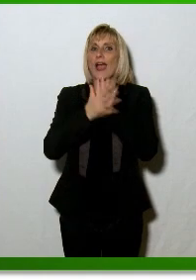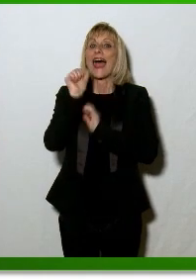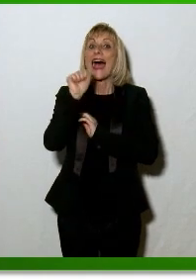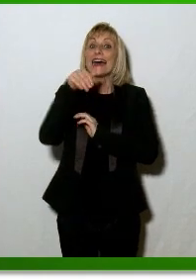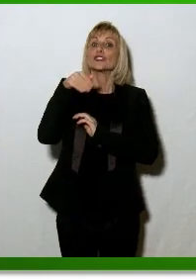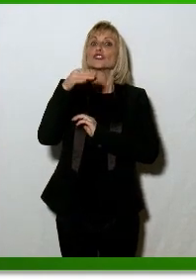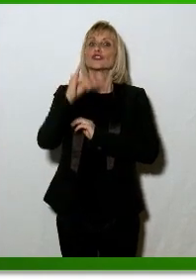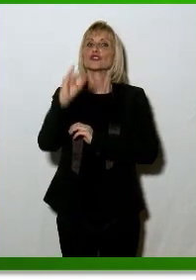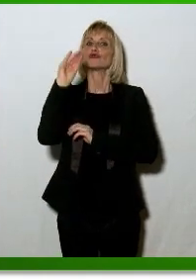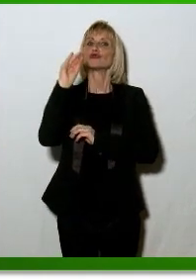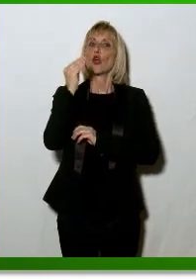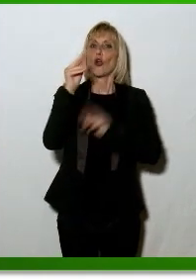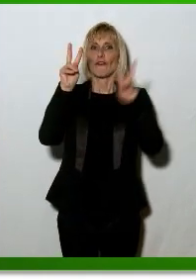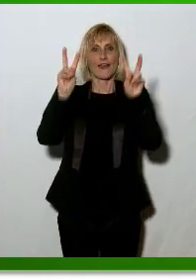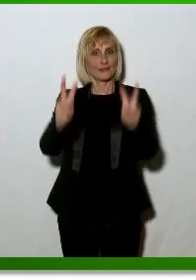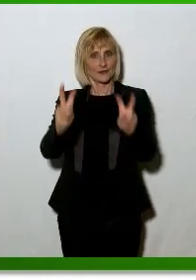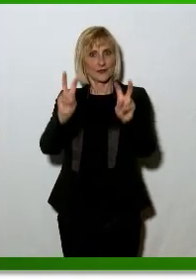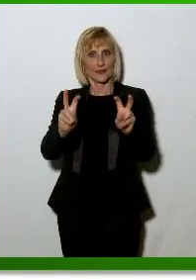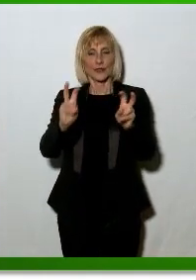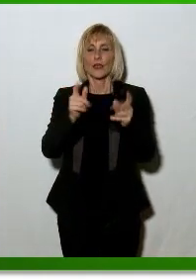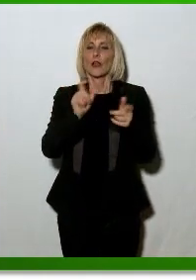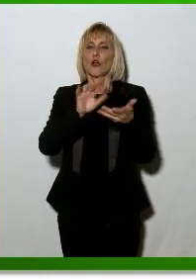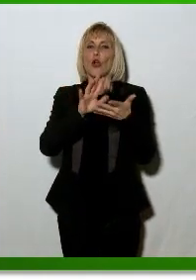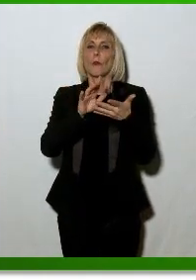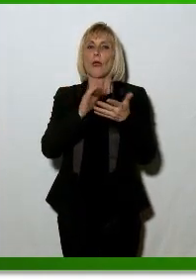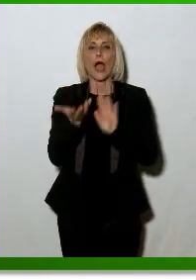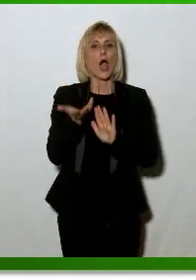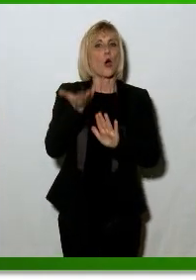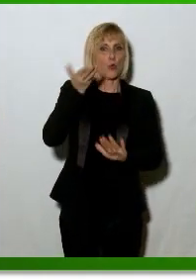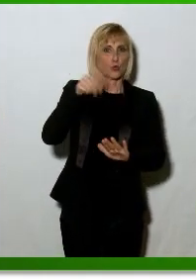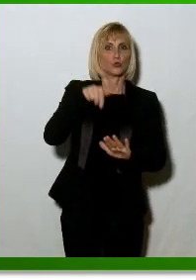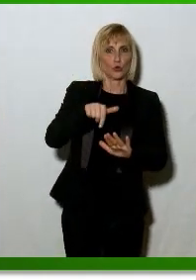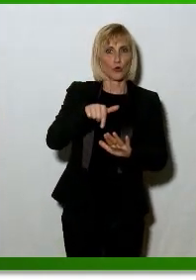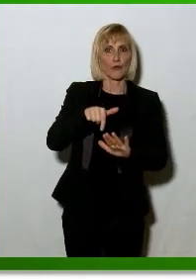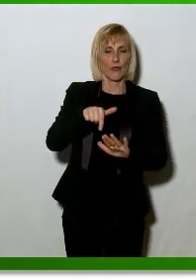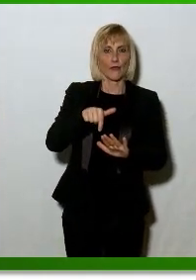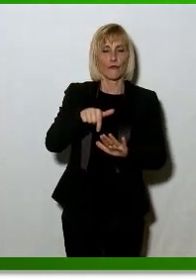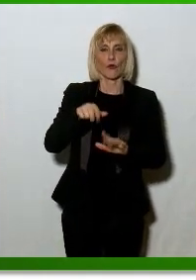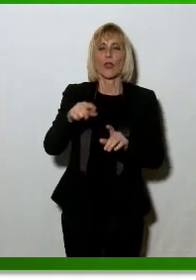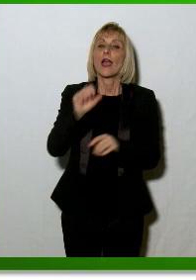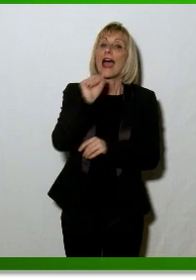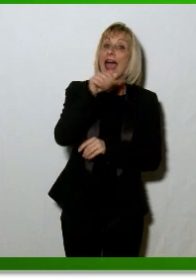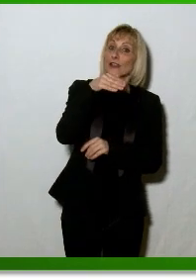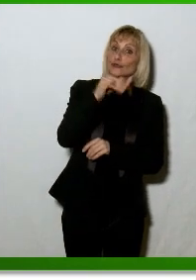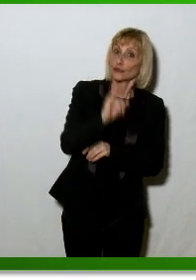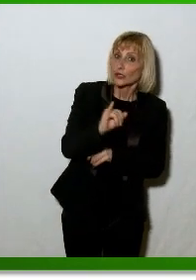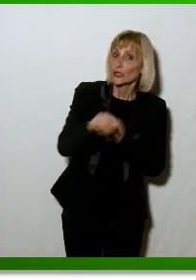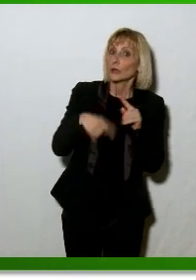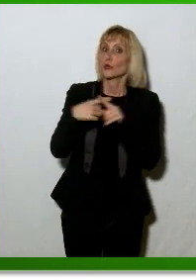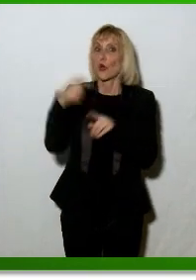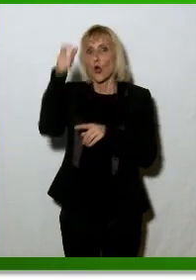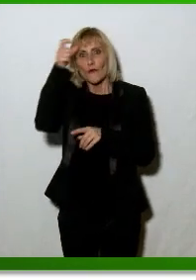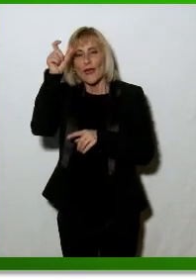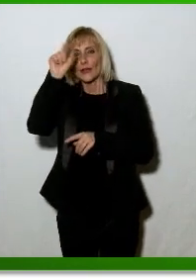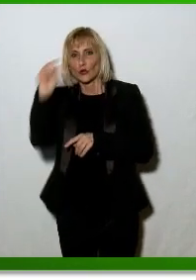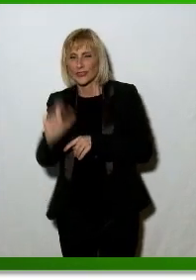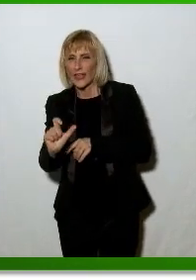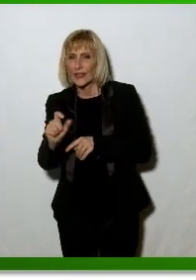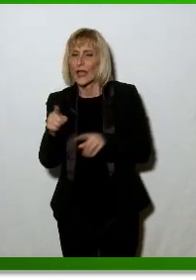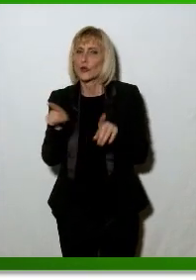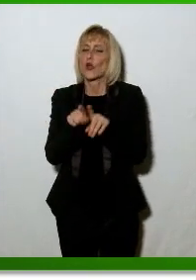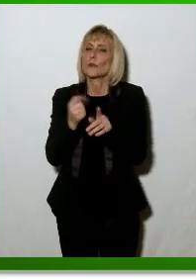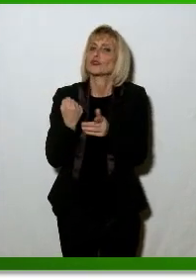Anci giovani è diventata un interlocutore autorevole e di Anci e del Governo italiano a